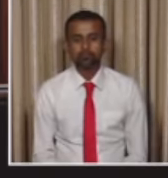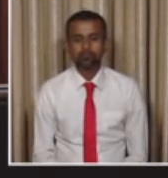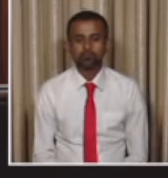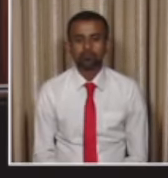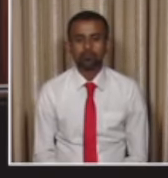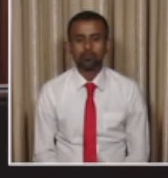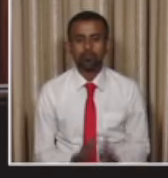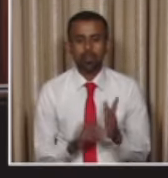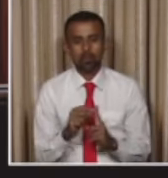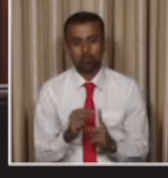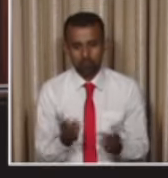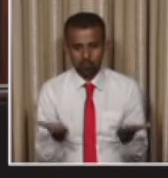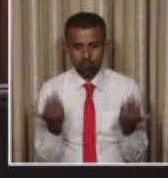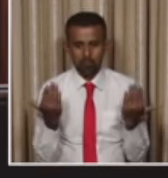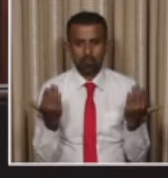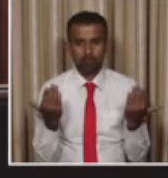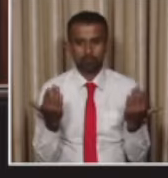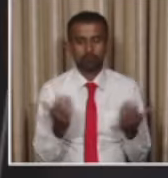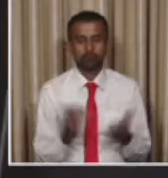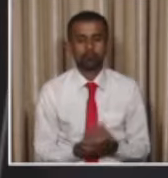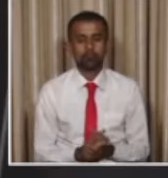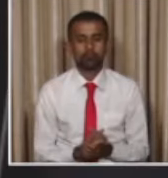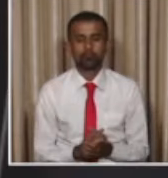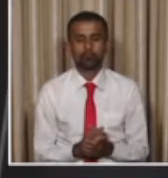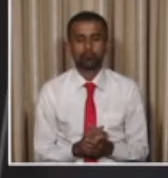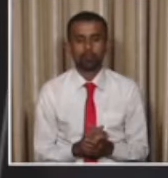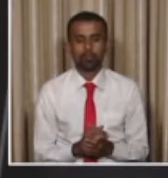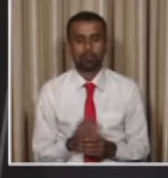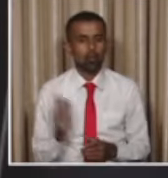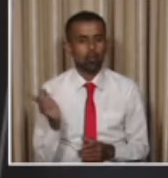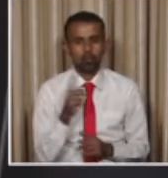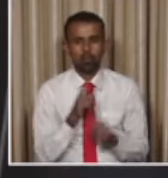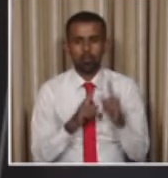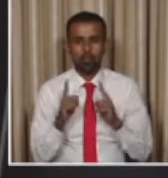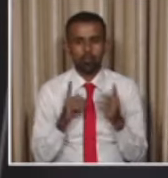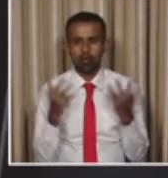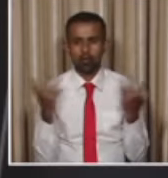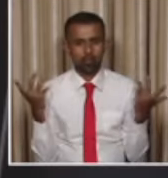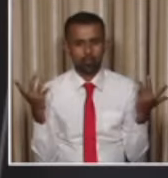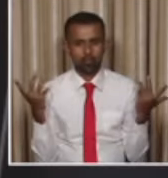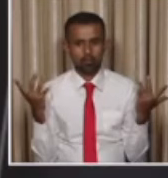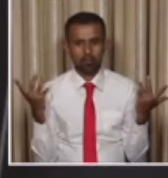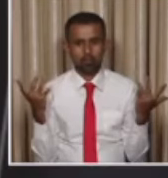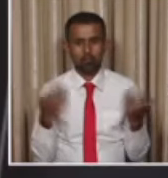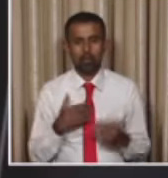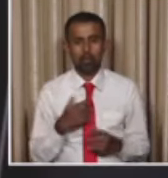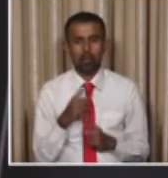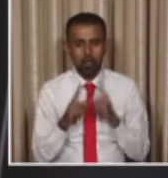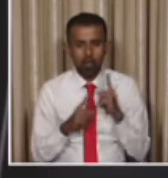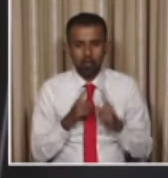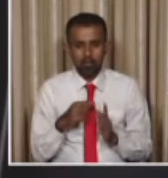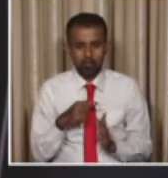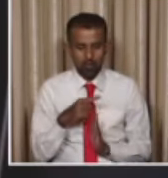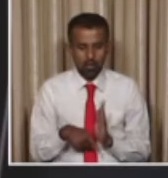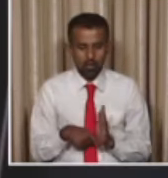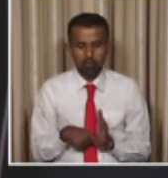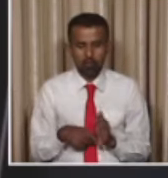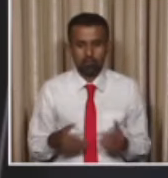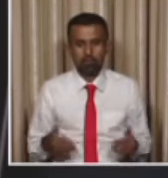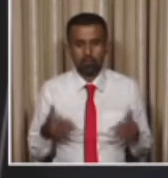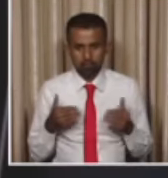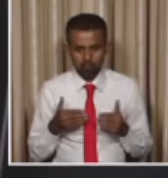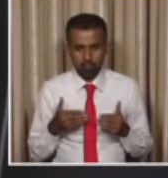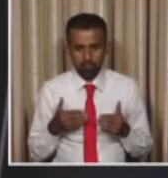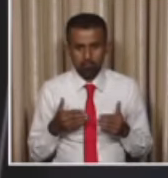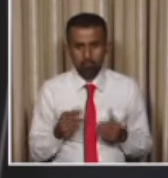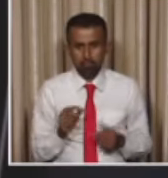ඔව් ඇත්තමයි කතා කරන්න. ඒක ගැන අපි කවුරු කතා කළේ නැහැ. මේ අපි කතා කරේ මේ රට තියෙන තැන